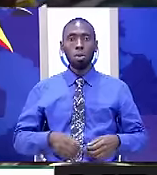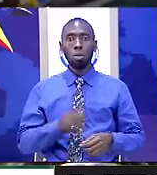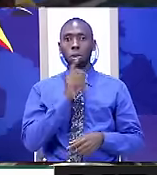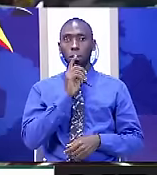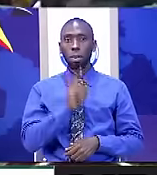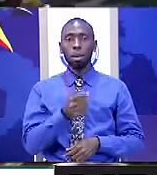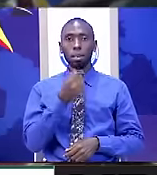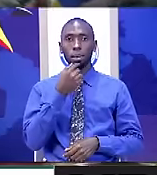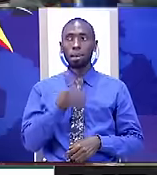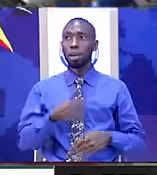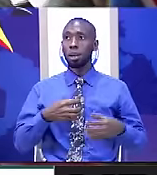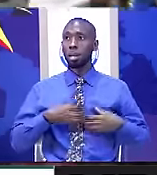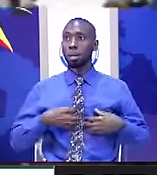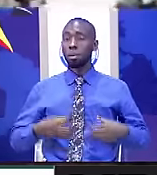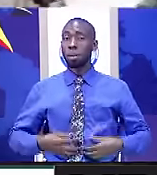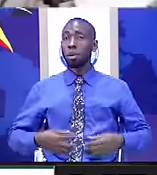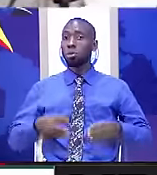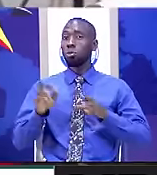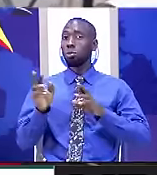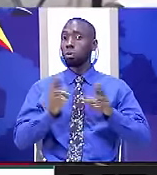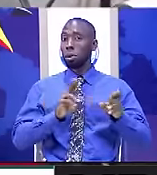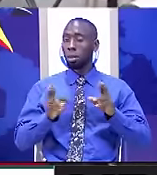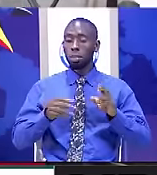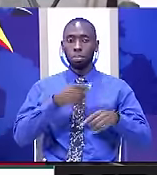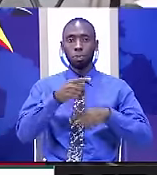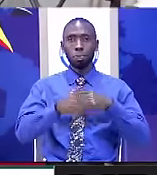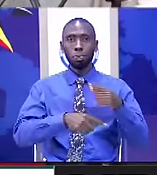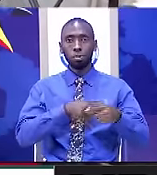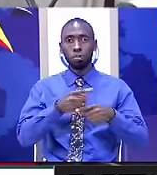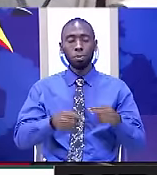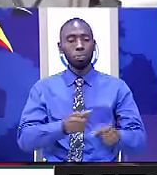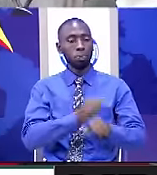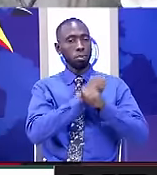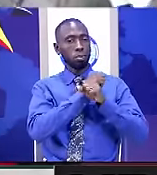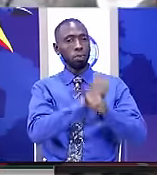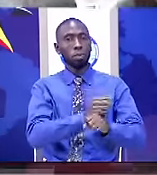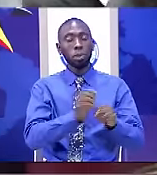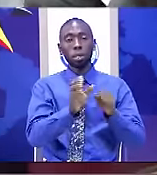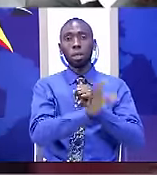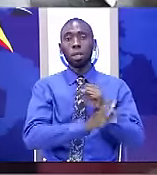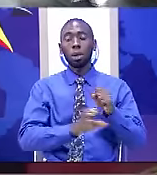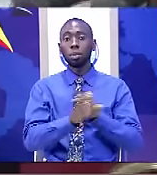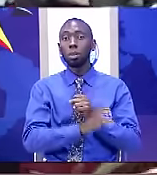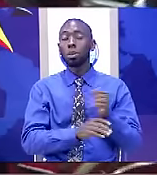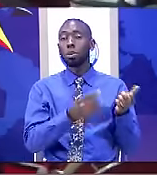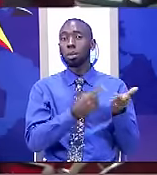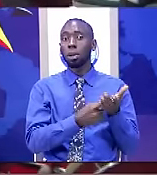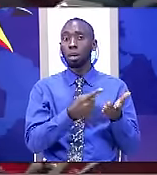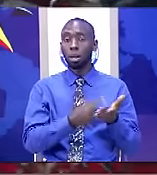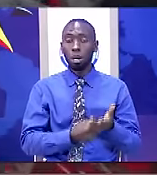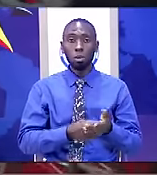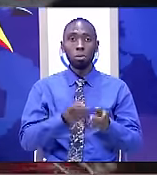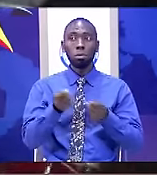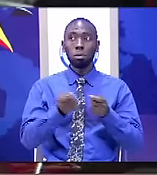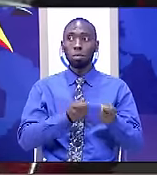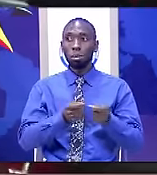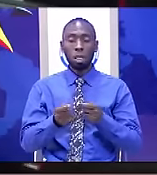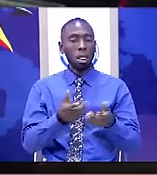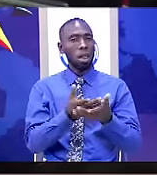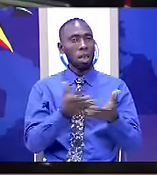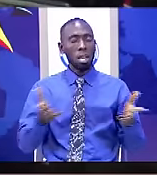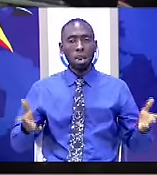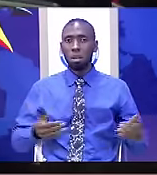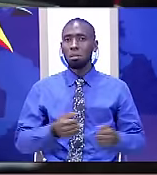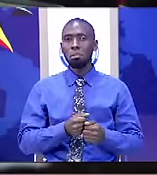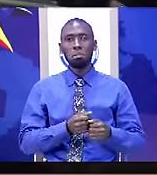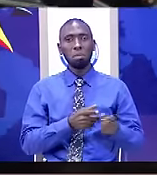bwe lijja okugenda mu maaso n'okukuuma eggwanga bannayuganda n'ebyawe okutangira obulumbaganyi bwonna